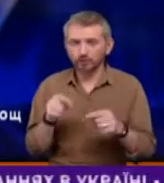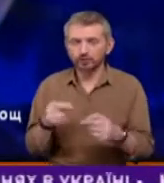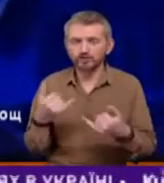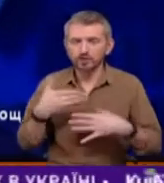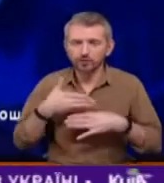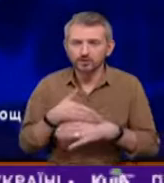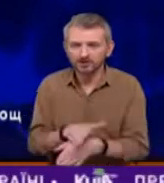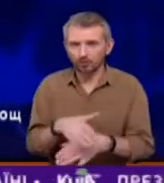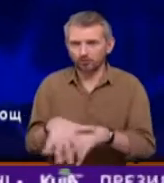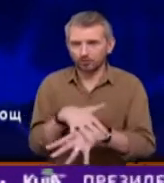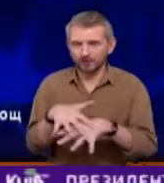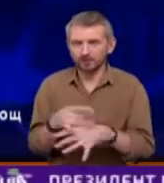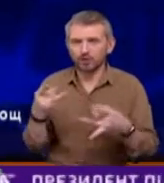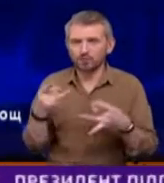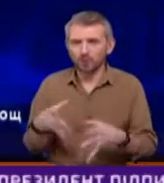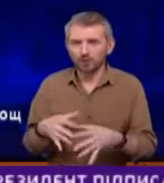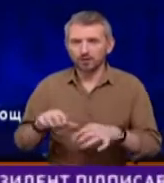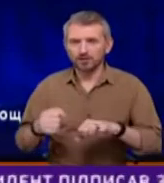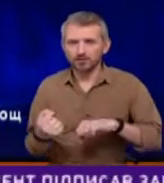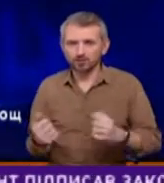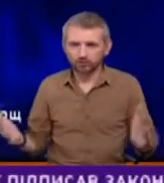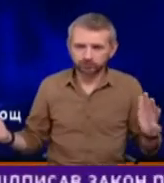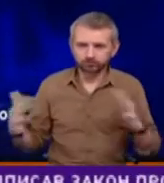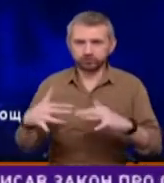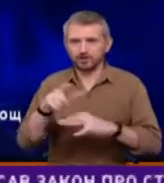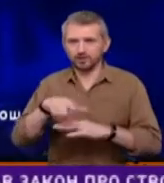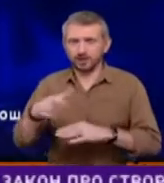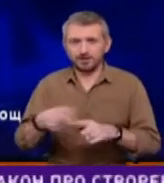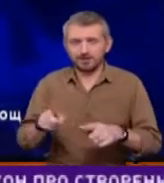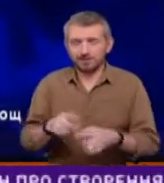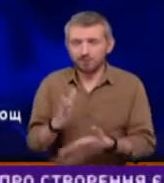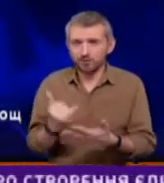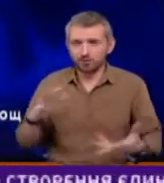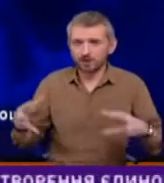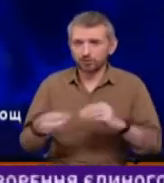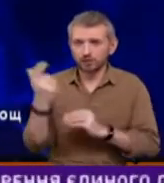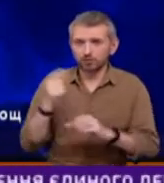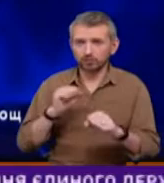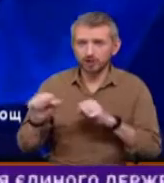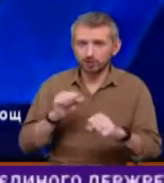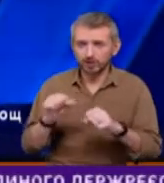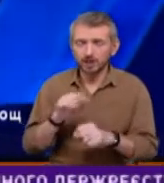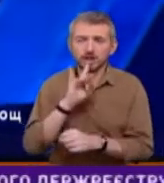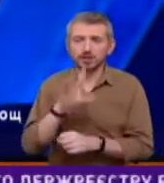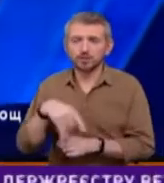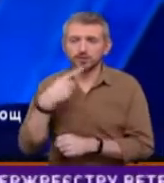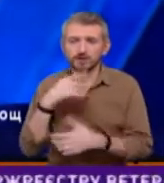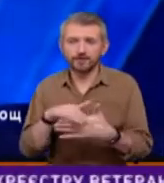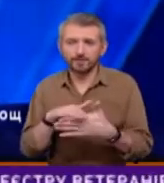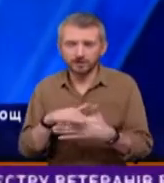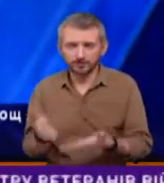розділило суспільство і воно просто натравило одних людей на інші. Оце ми маємо сьогодні результат господарювання. Не буду називати